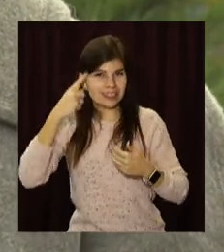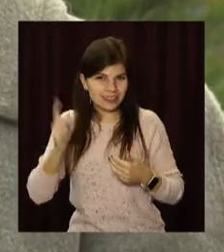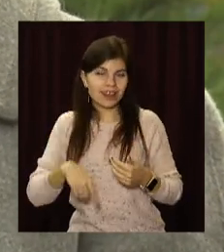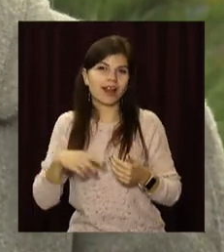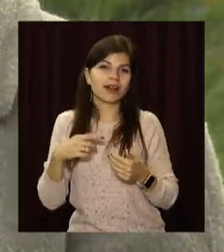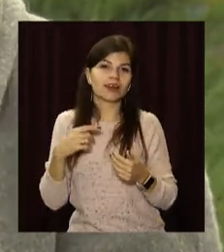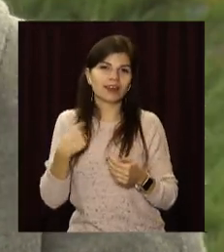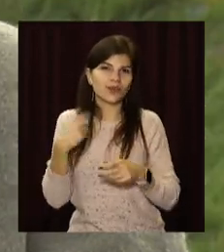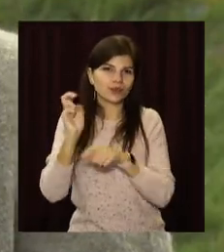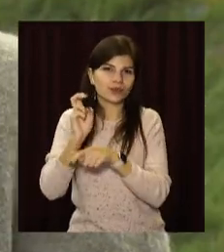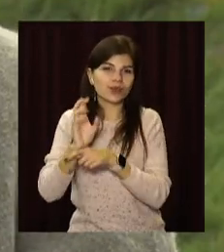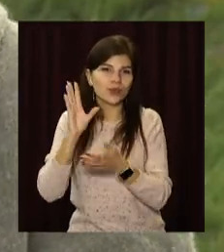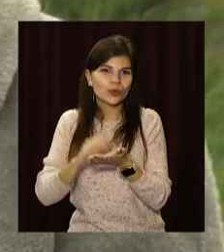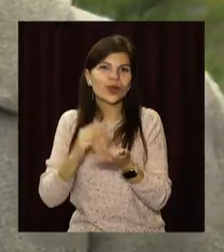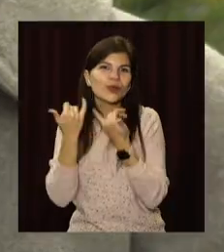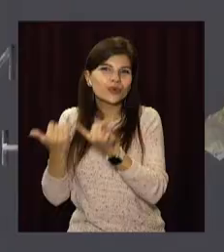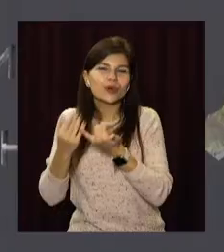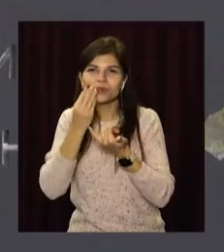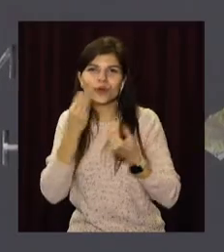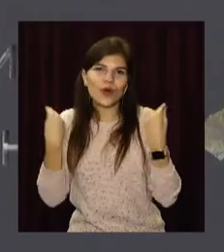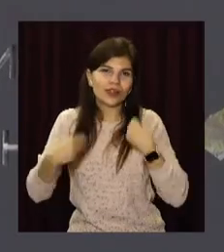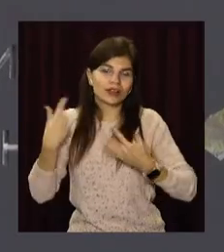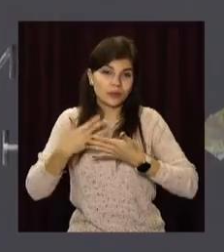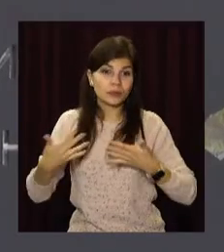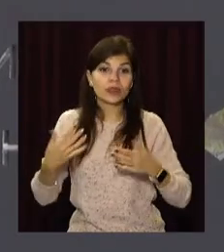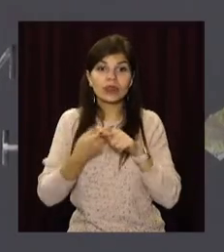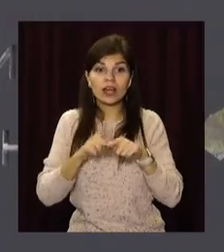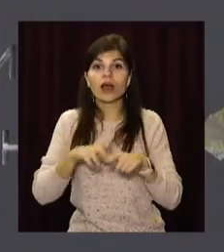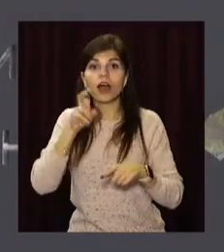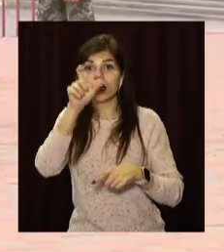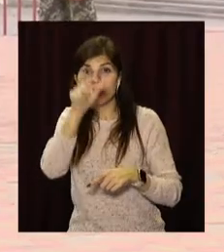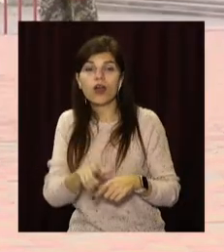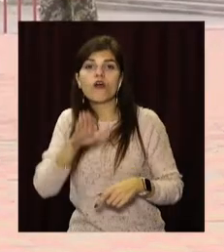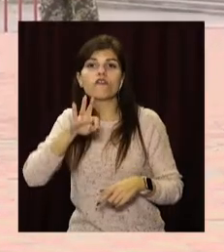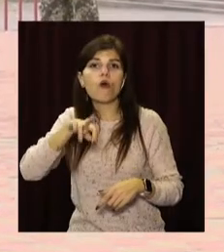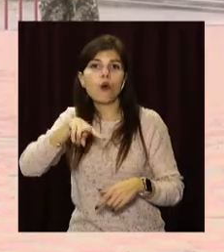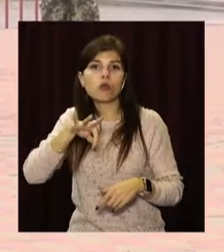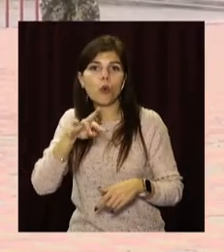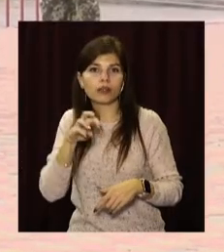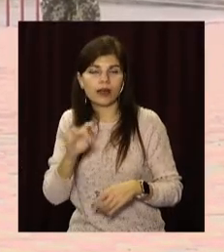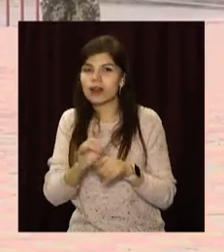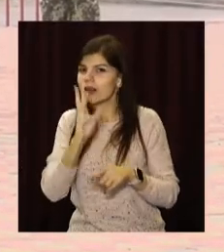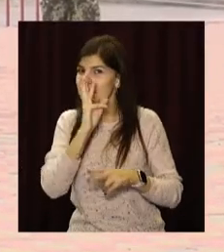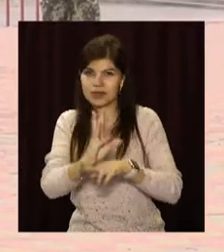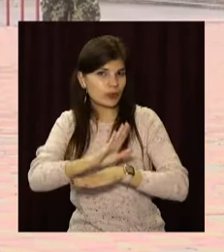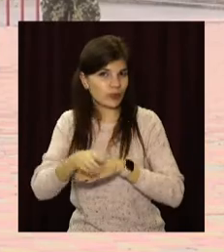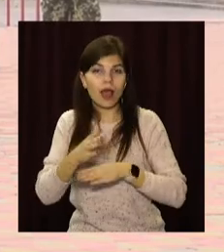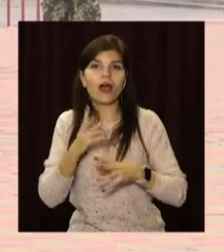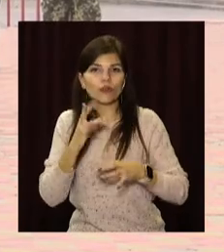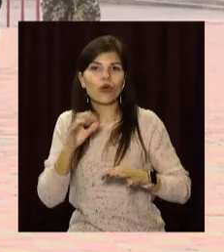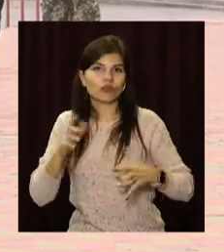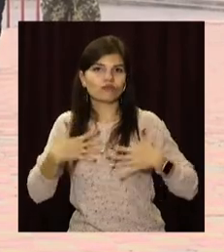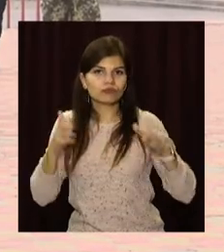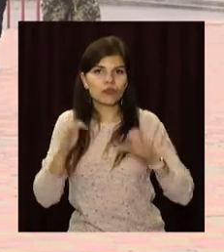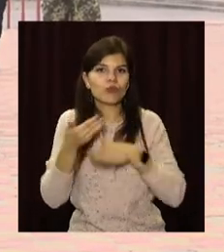Тарікон забралася до Кучаївських. Саме завдяки таким волонтеркам та тим, які служать у війську, свято вже давно